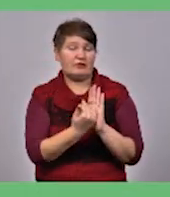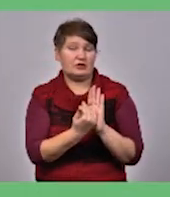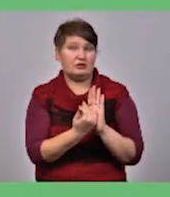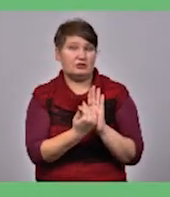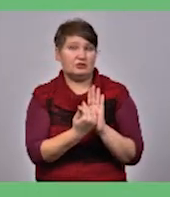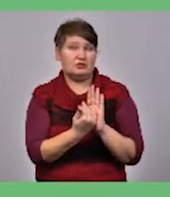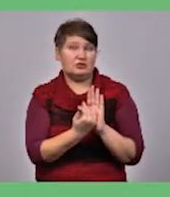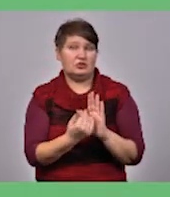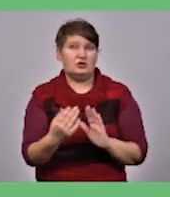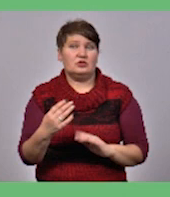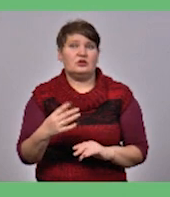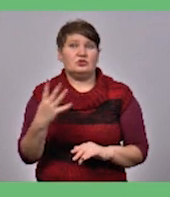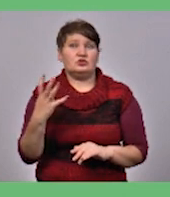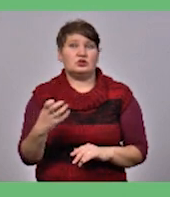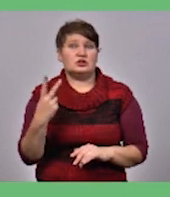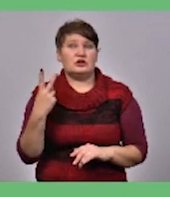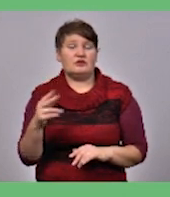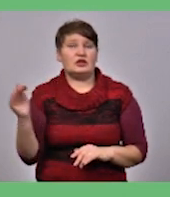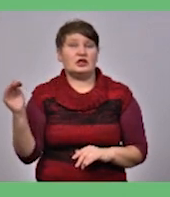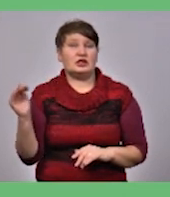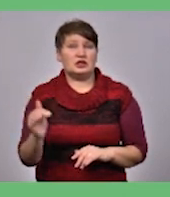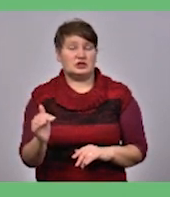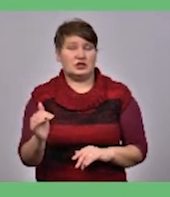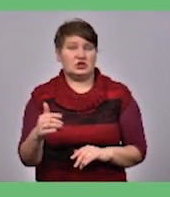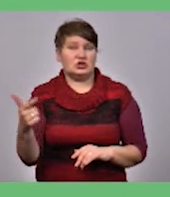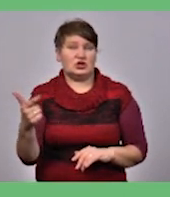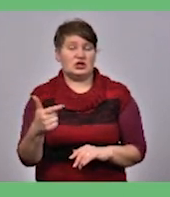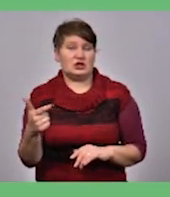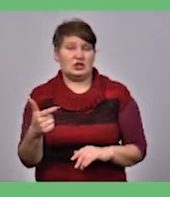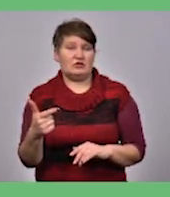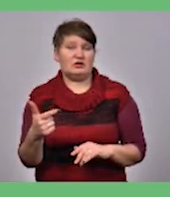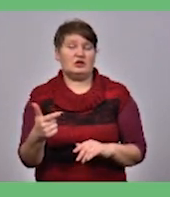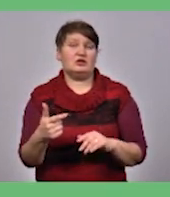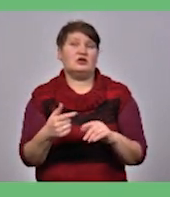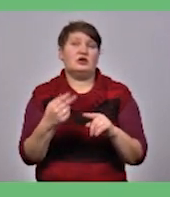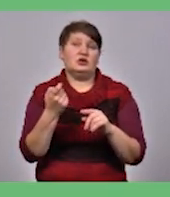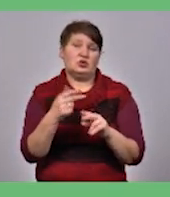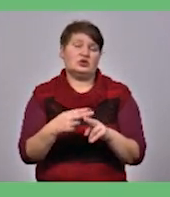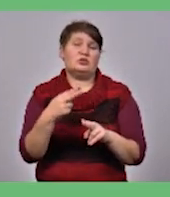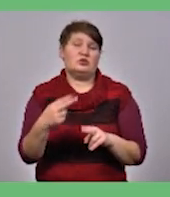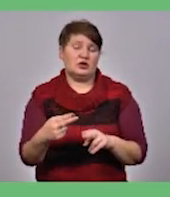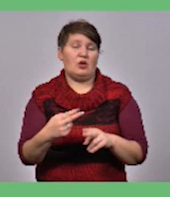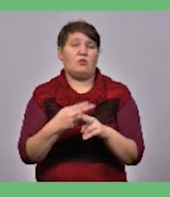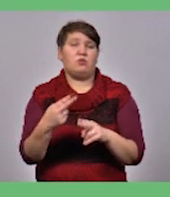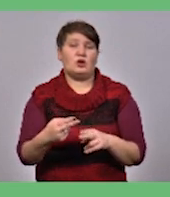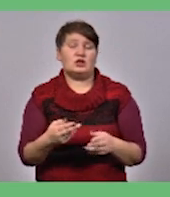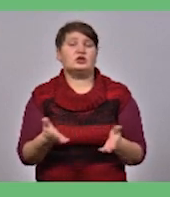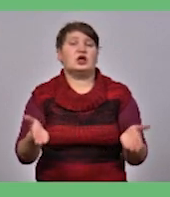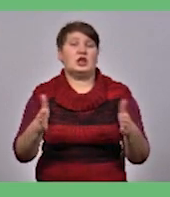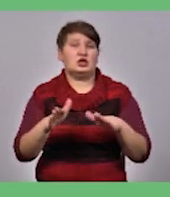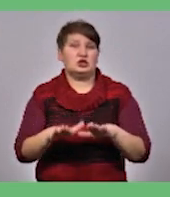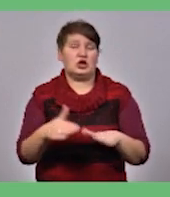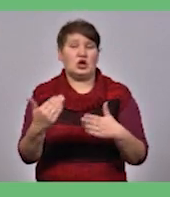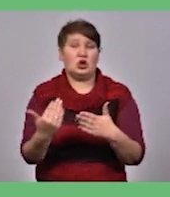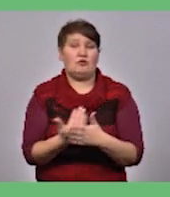листопада 402 тисячі. Борг 140 тисяч нам повернули, тобто далі він ще є не закритий повністю. І нових